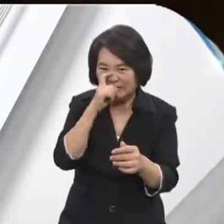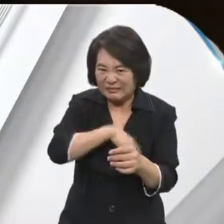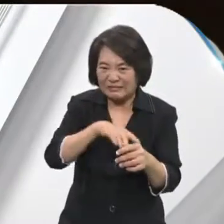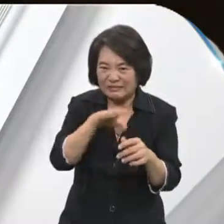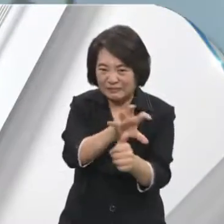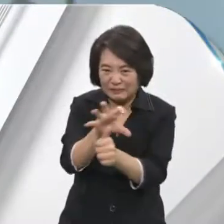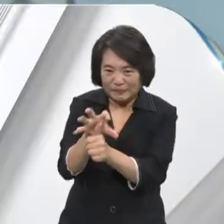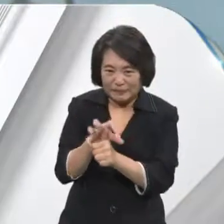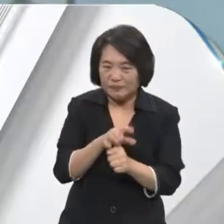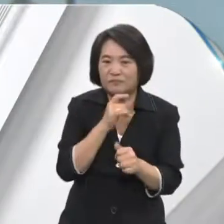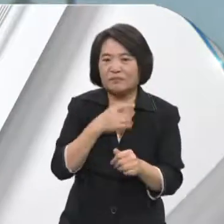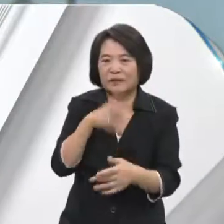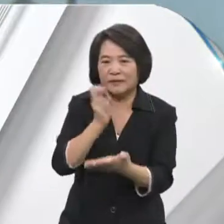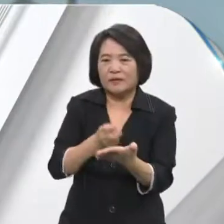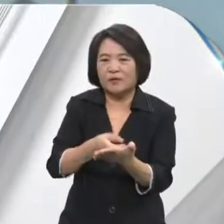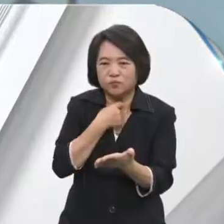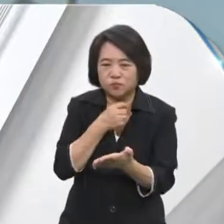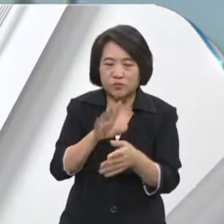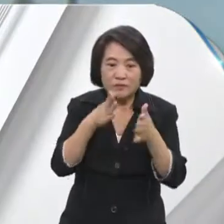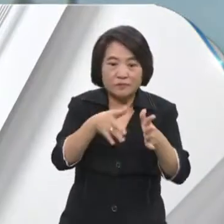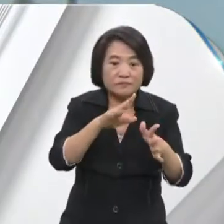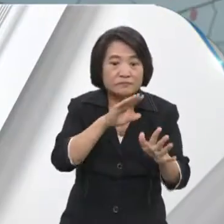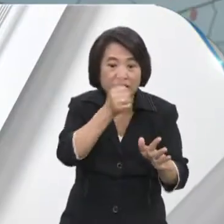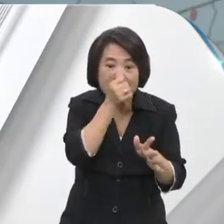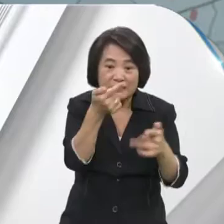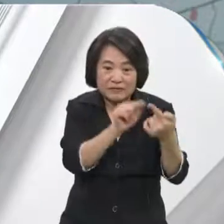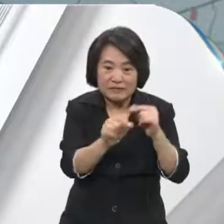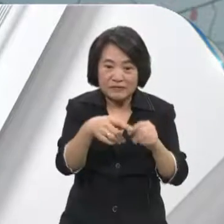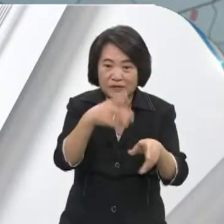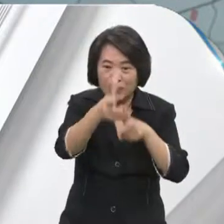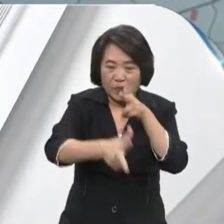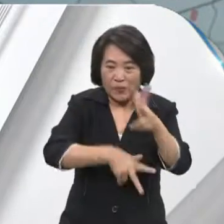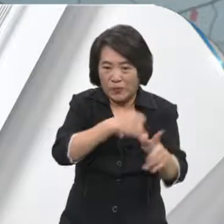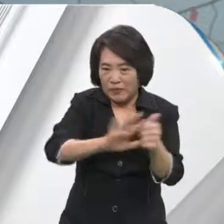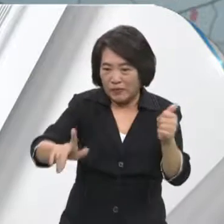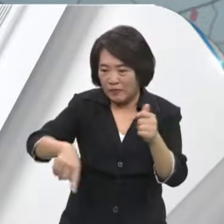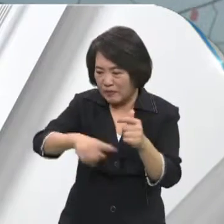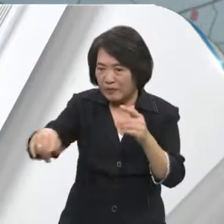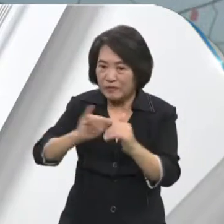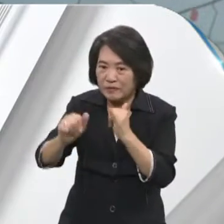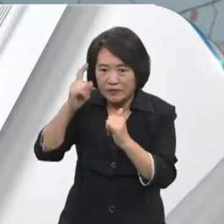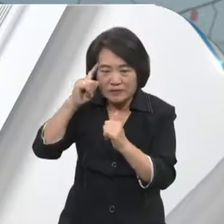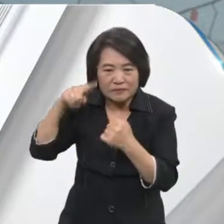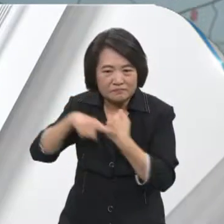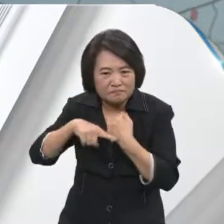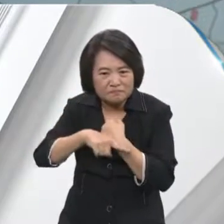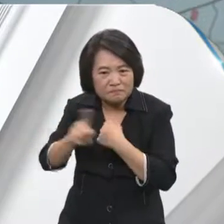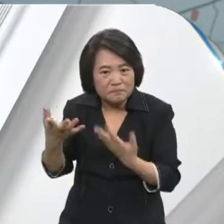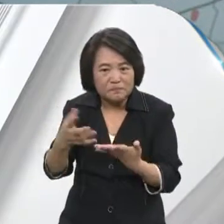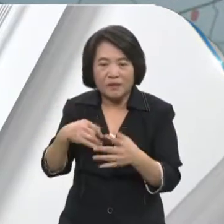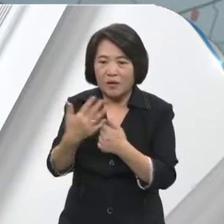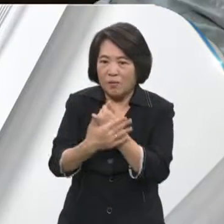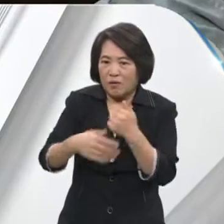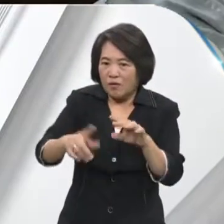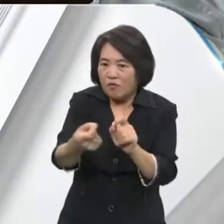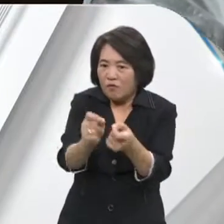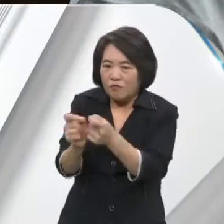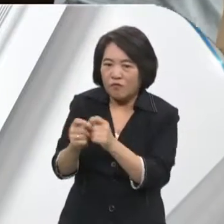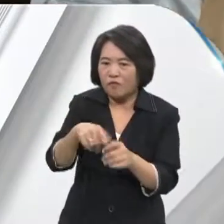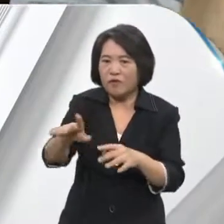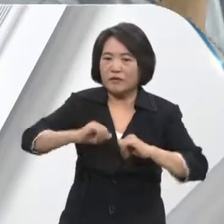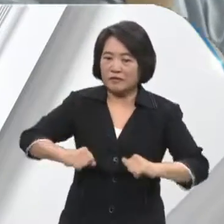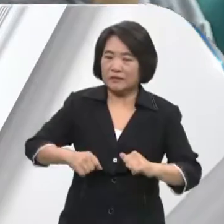污染浓度，同时没另外针对消化工业污染物对民众的影响还有进一步的研究，来保障带头长期呼